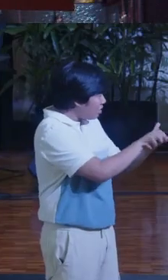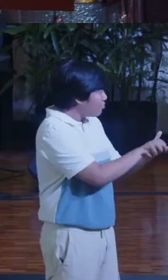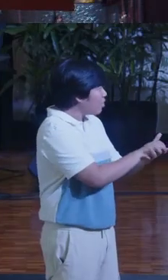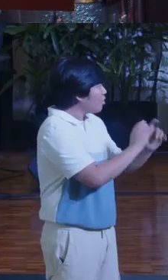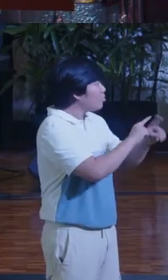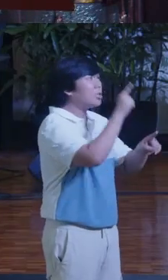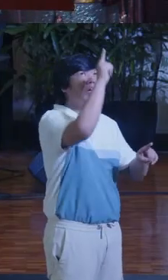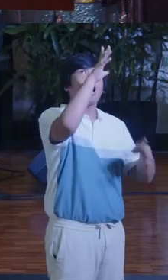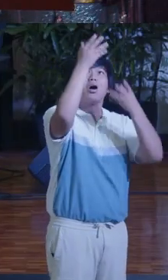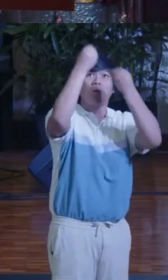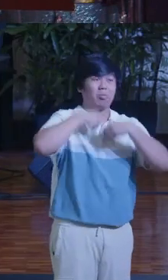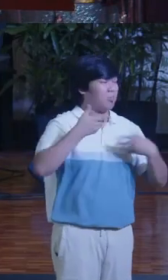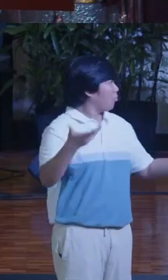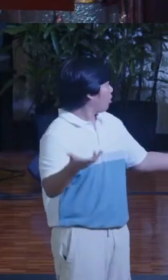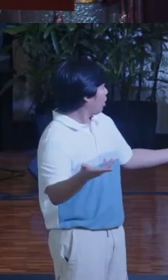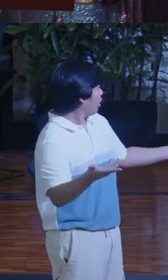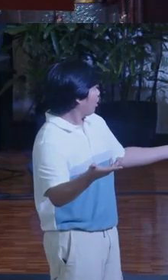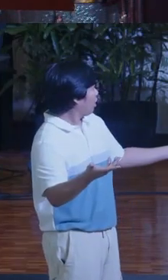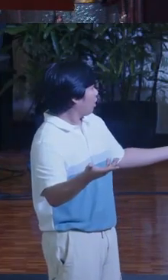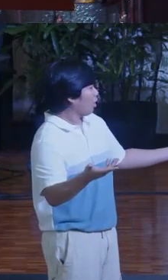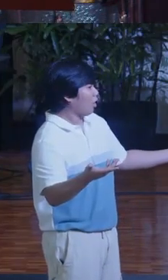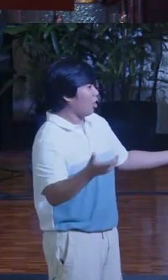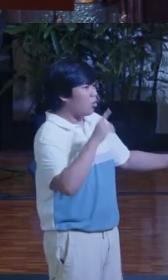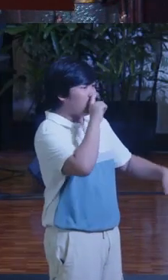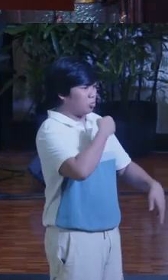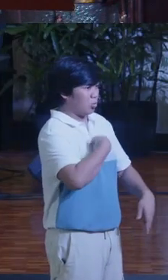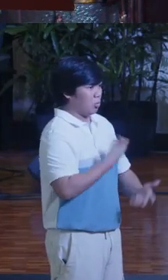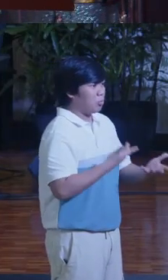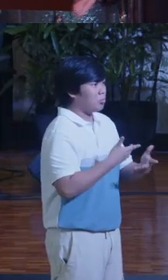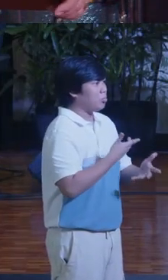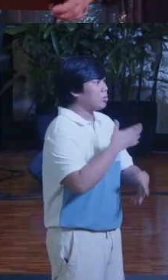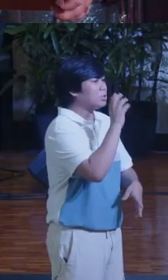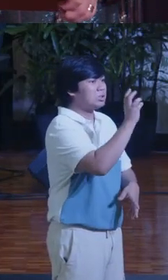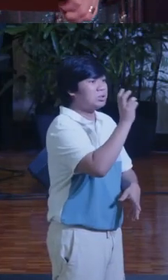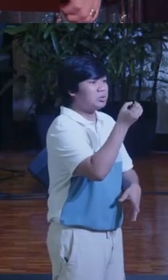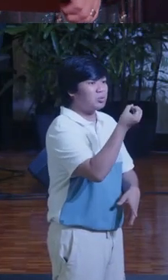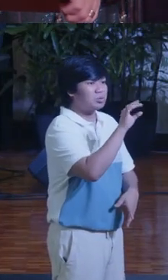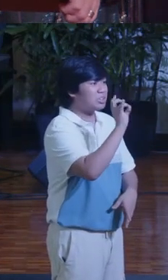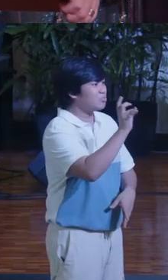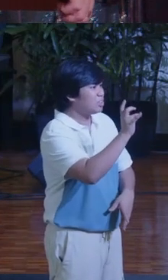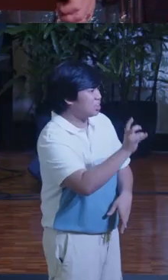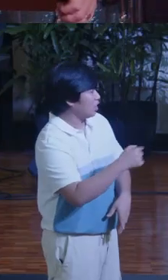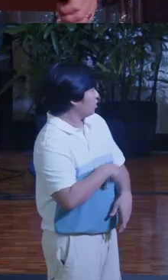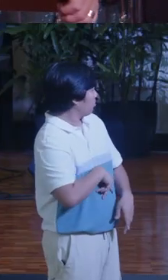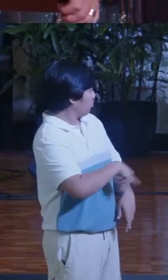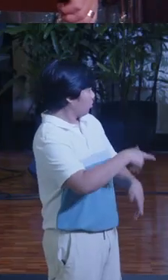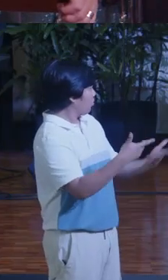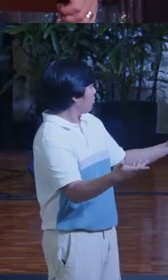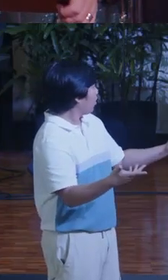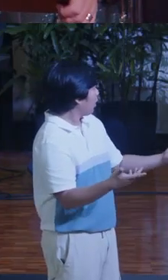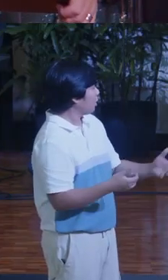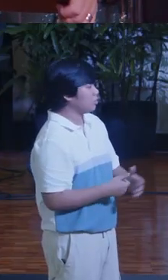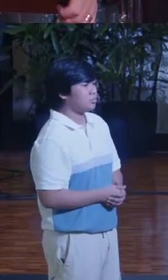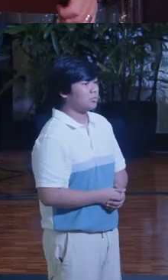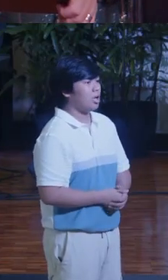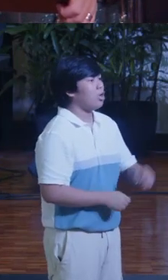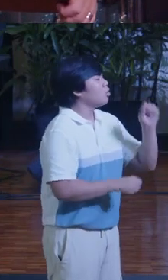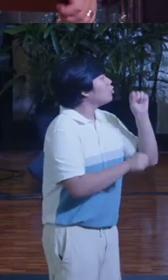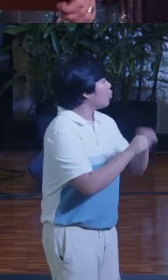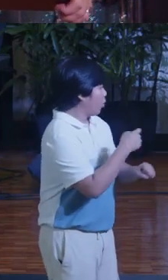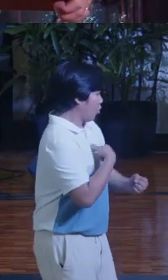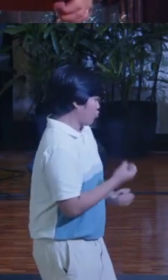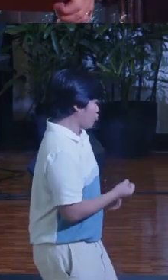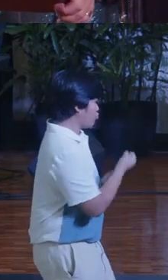napako. He has prevented me from bearing children. Go into my